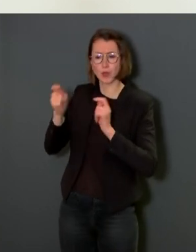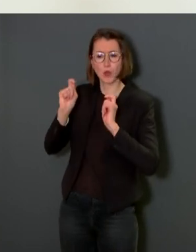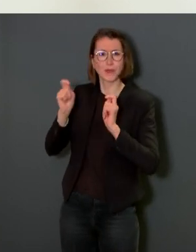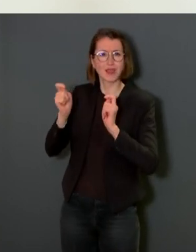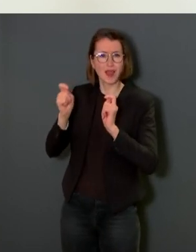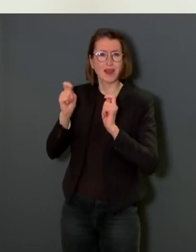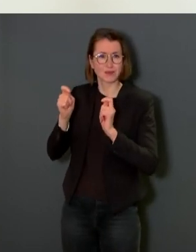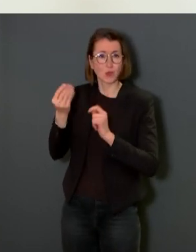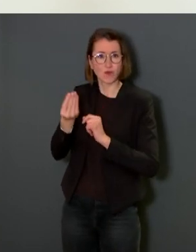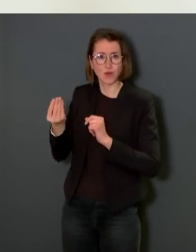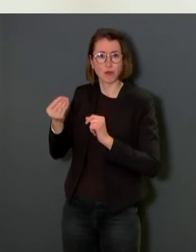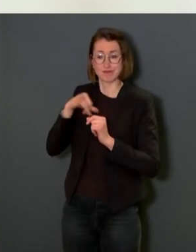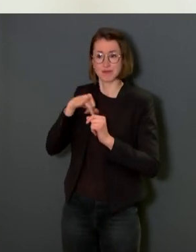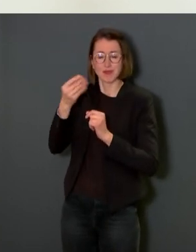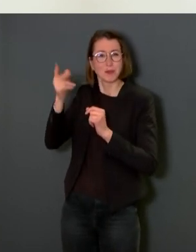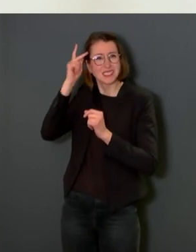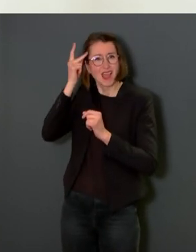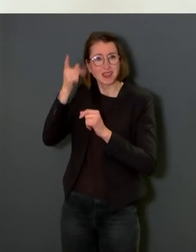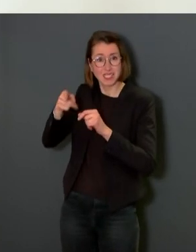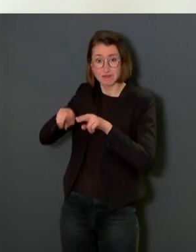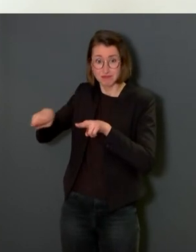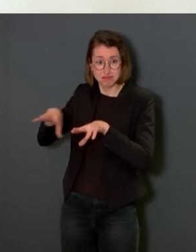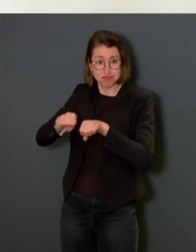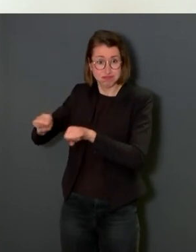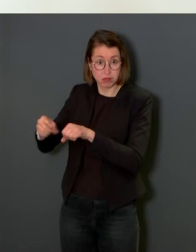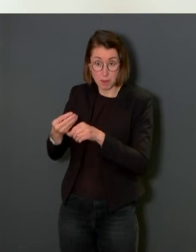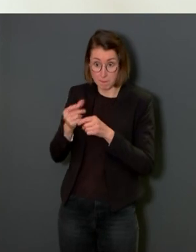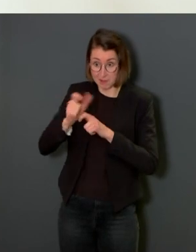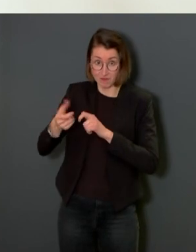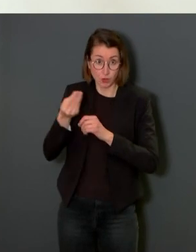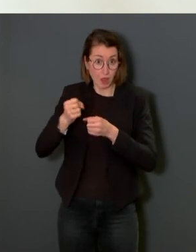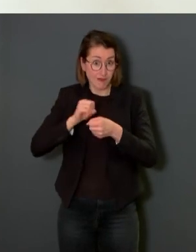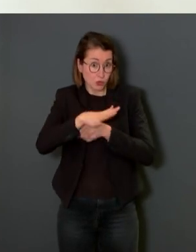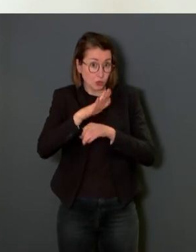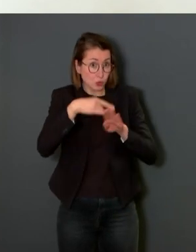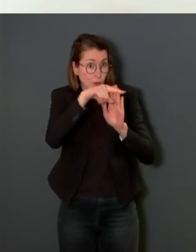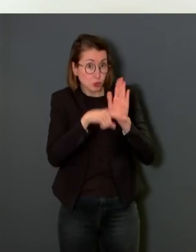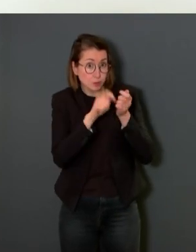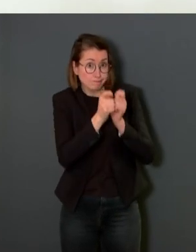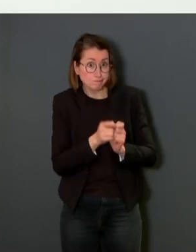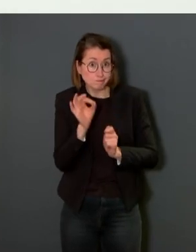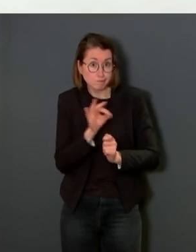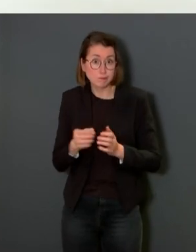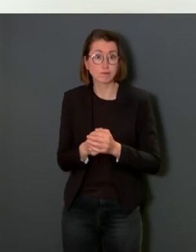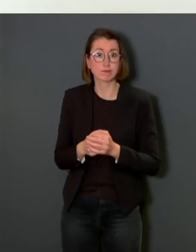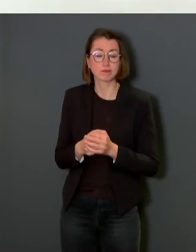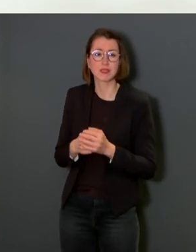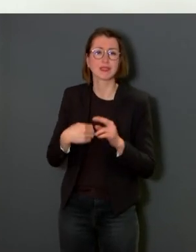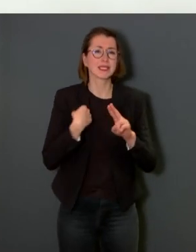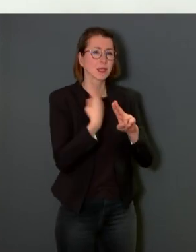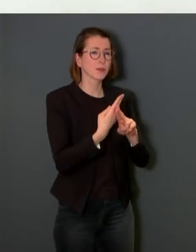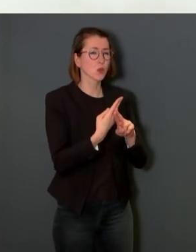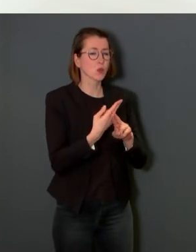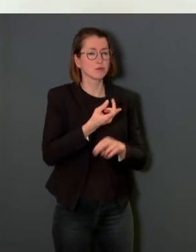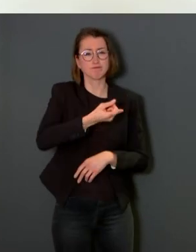peut influencer vos décisions? Il est clair que si l'on prend des décisions, on prend des décisions avec le